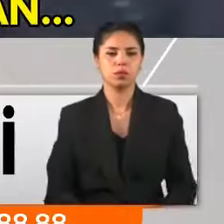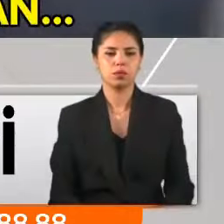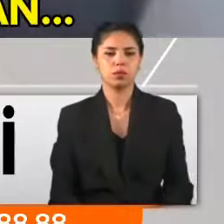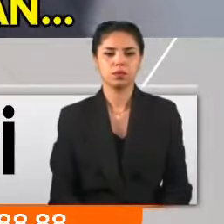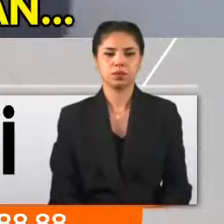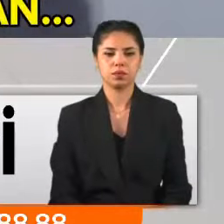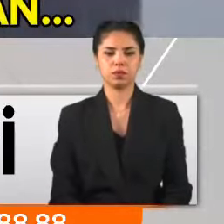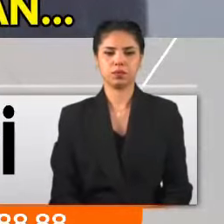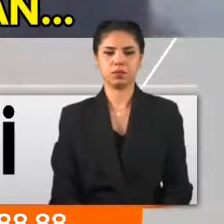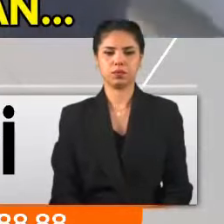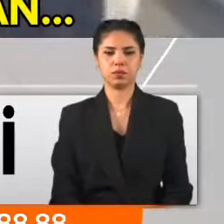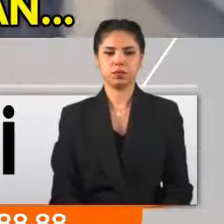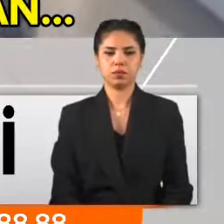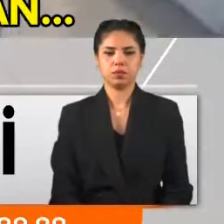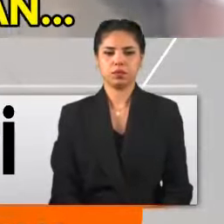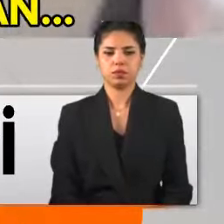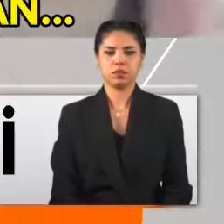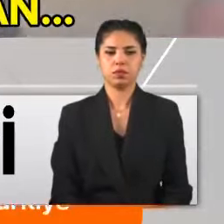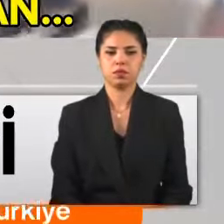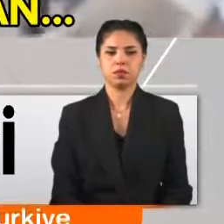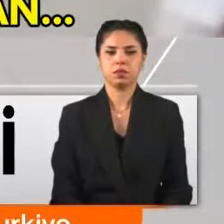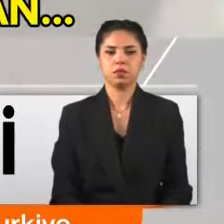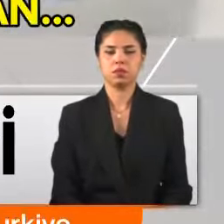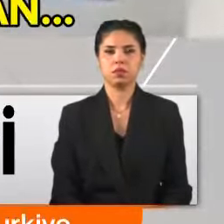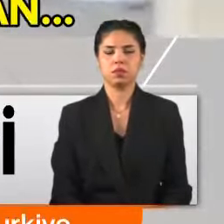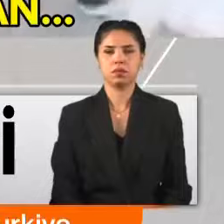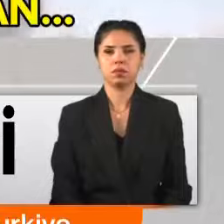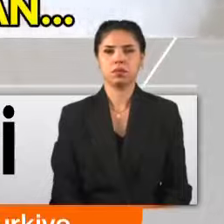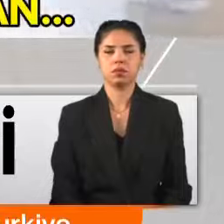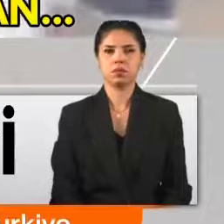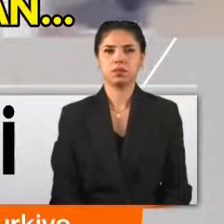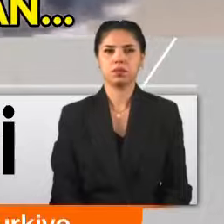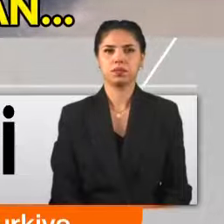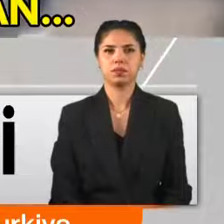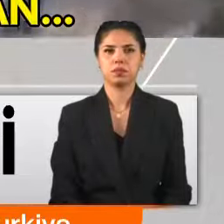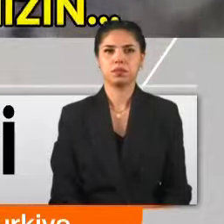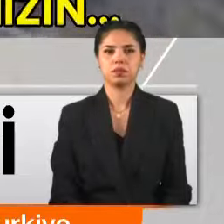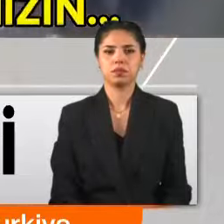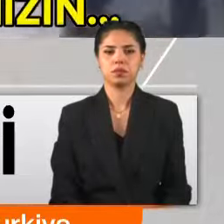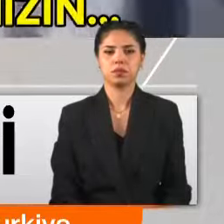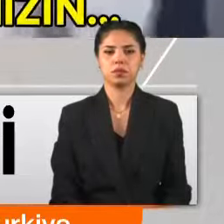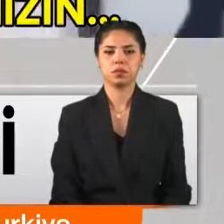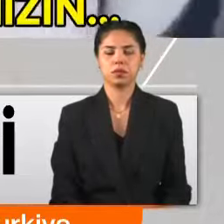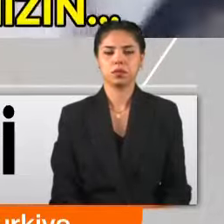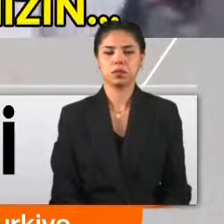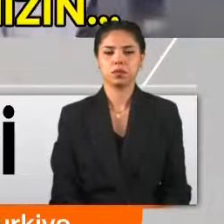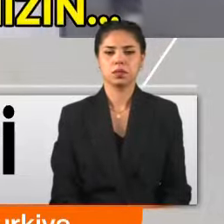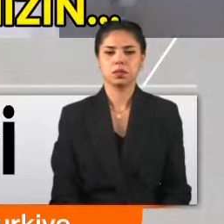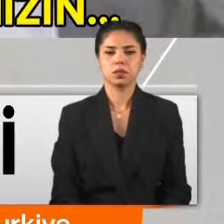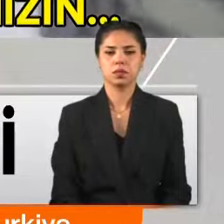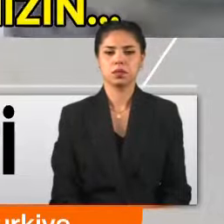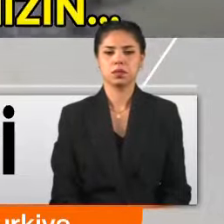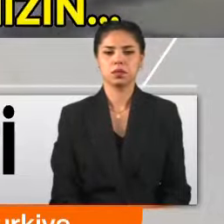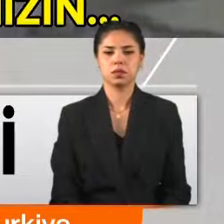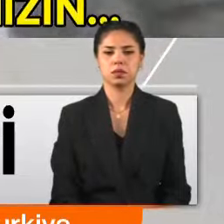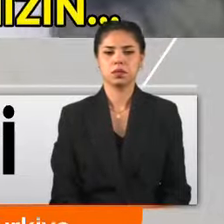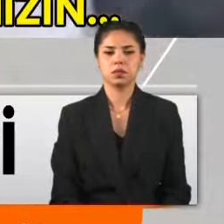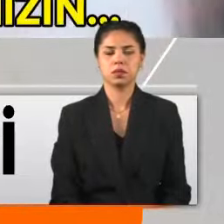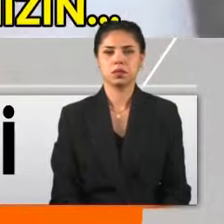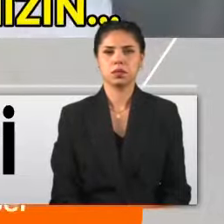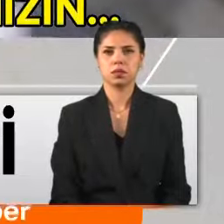ders olmaz, can güvenliği olmadan eğitim olmaz. Biz öncelikle talebimiz can güvenliğidir. Bu talebimizi bir kez daha bu